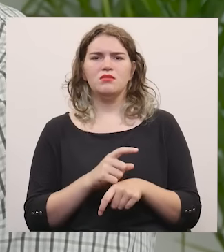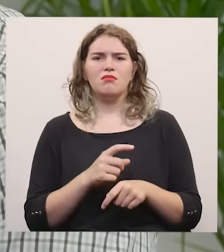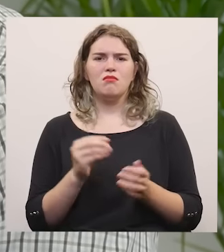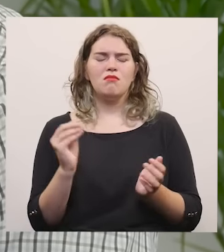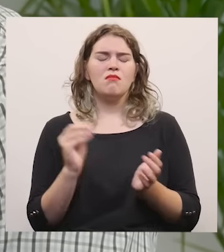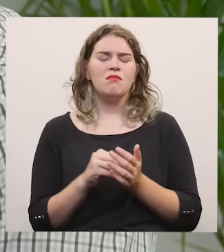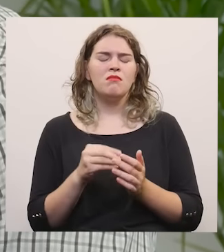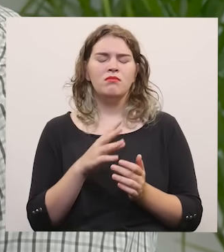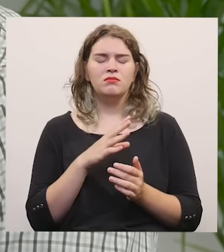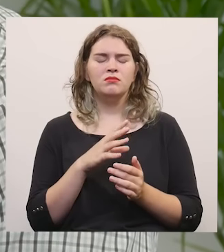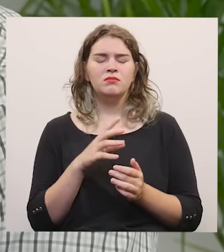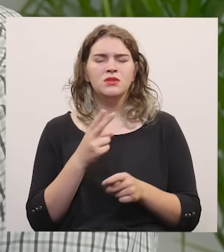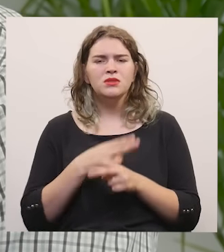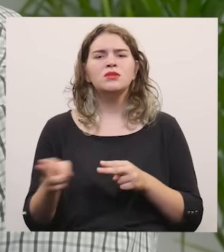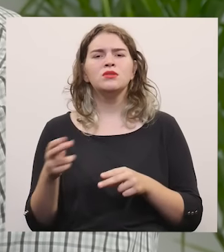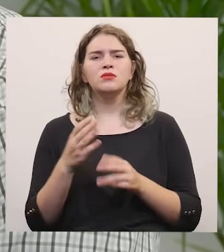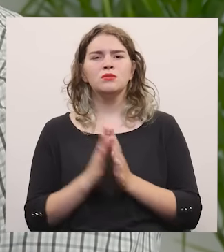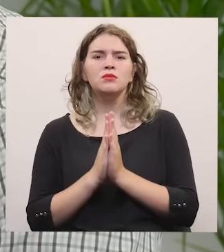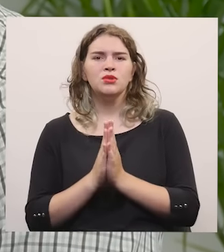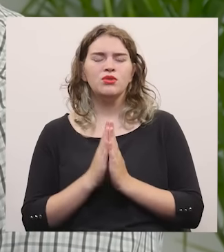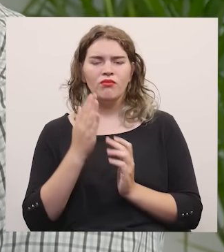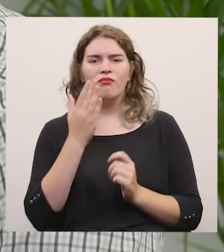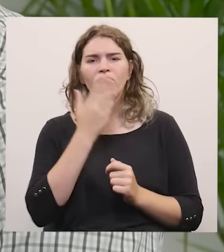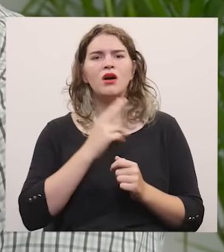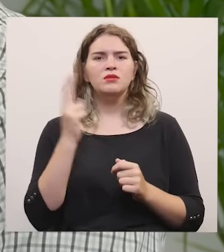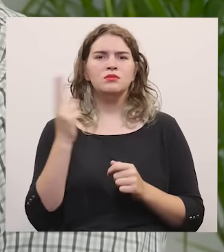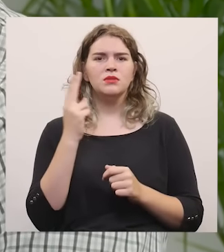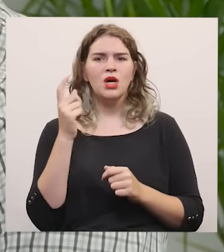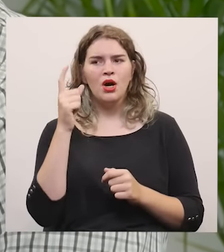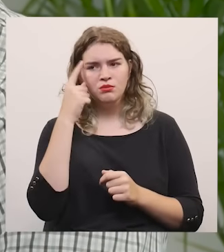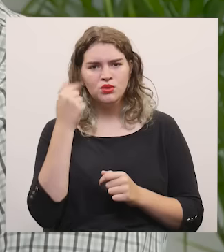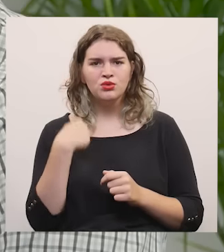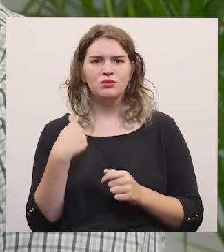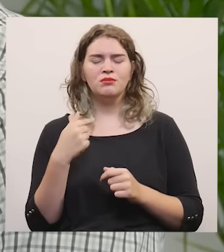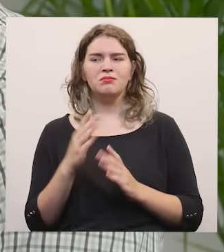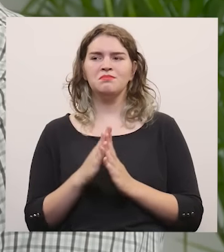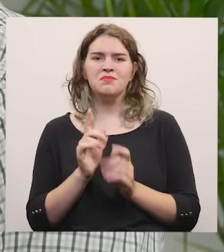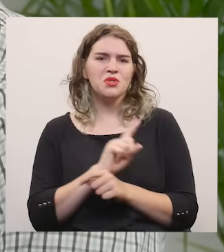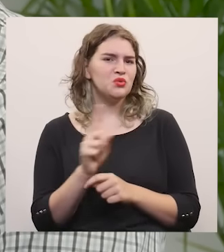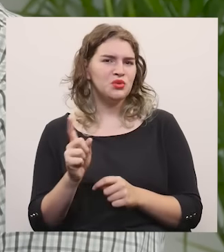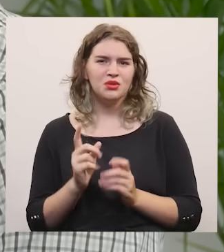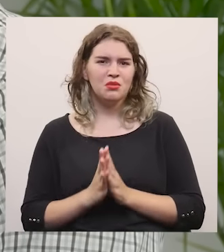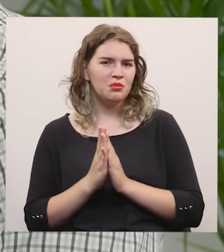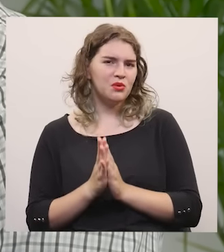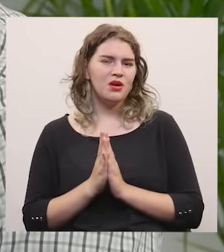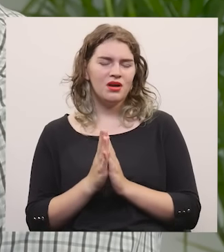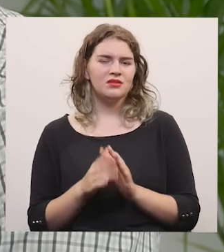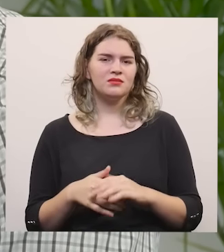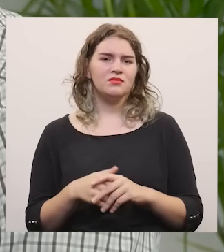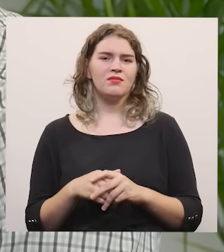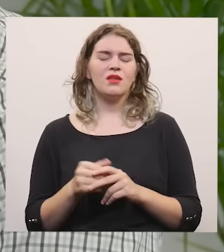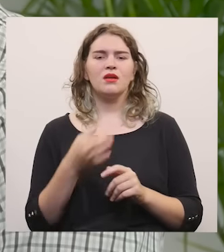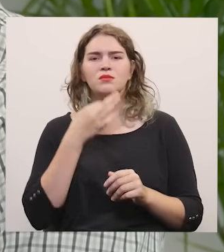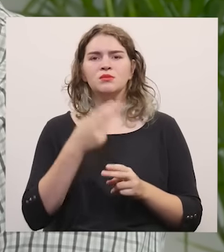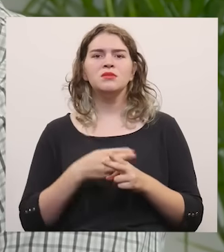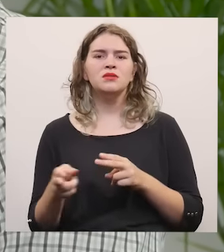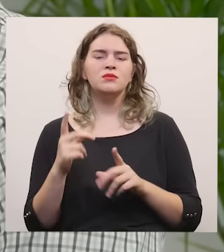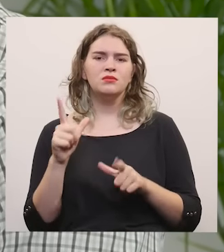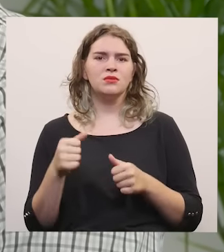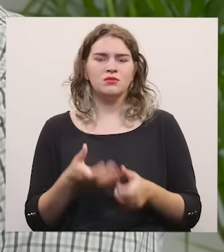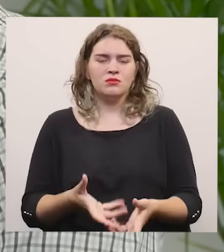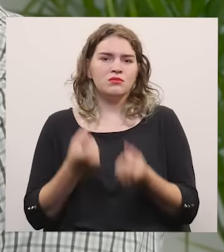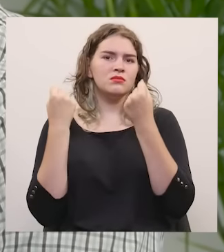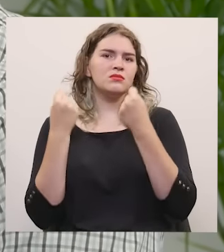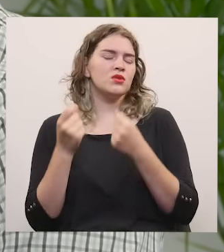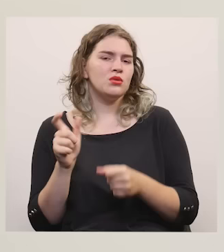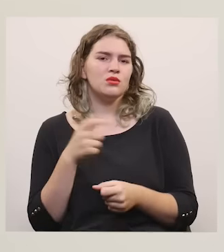mai sinceră rugăciune pe care am făcut-o înaintea lui Dumnezeu. Atunci am știut să mă rog, că nu m-a rugat niciodată. M-a rugat sincer lui Dumnezeu să mă